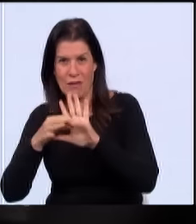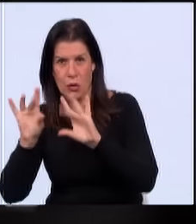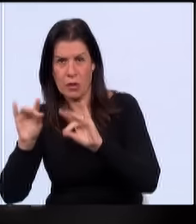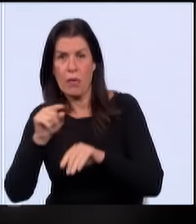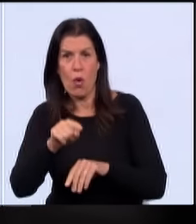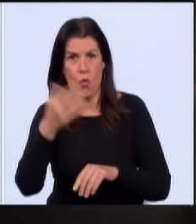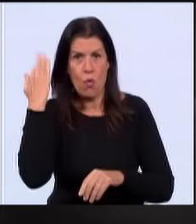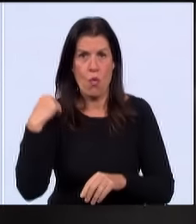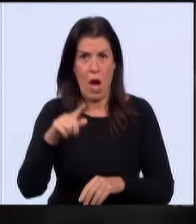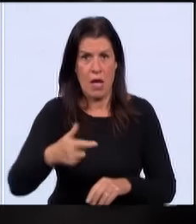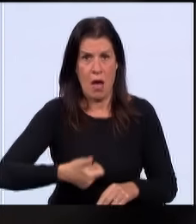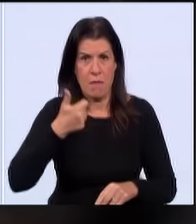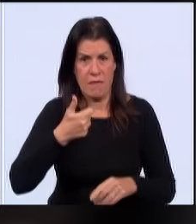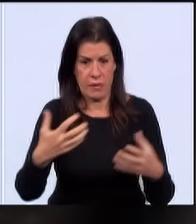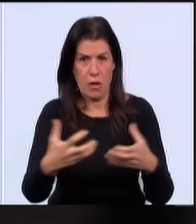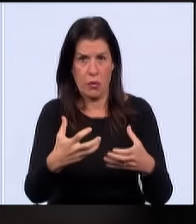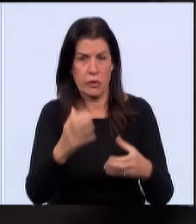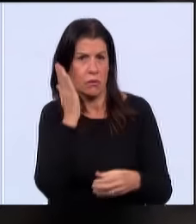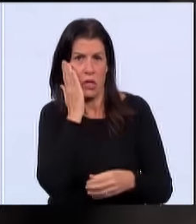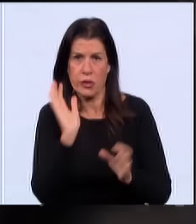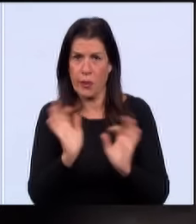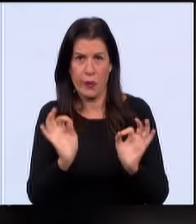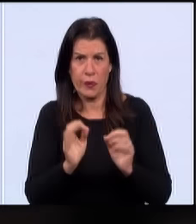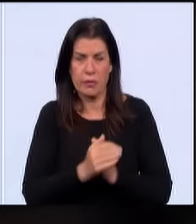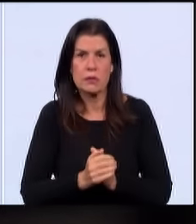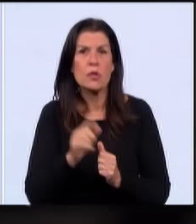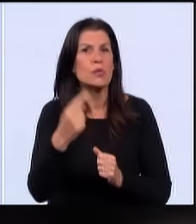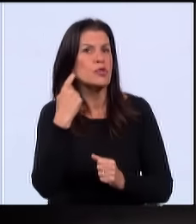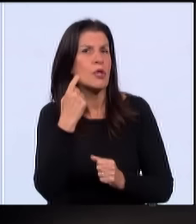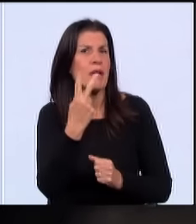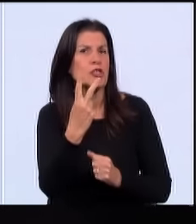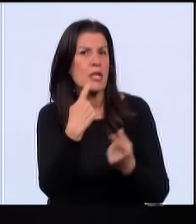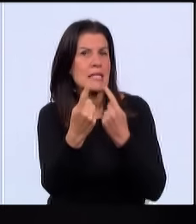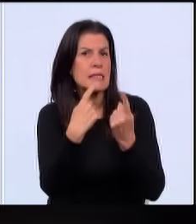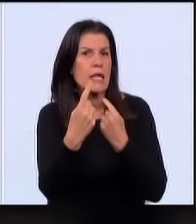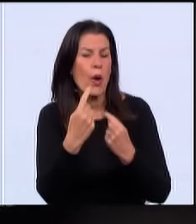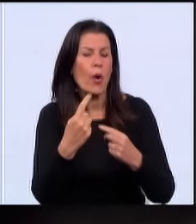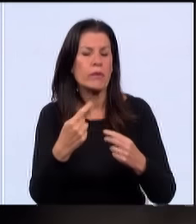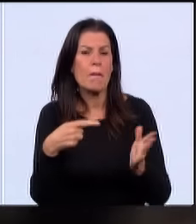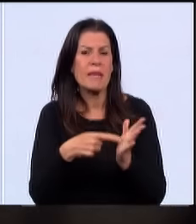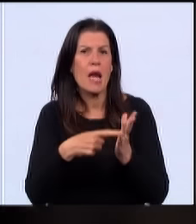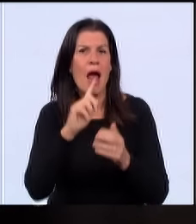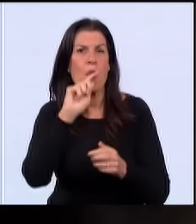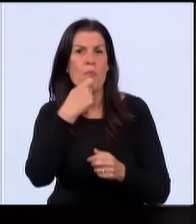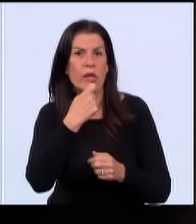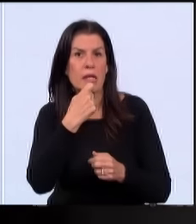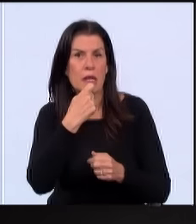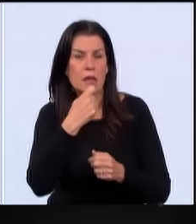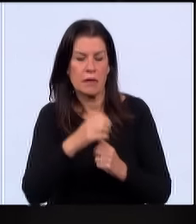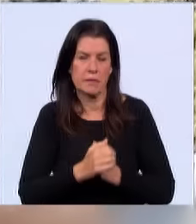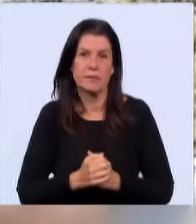הוא שותף לשתי שיחות טלפון ליליות בעקבות המודיעין שמגיע מעזה. הוא מדבר עם מפקד החטיבה הצפונית של